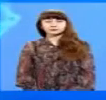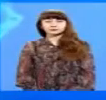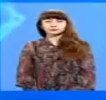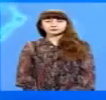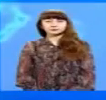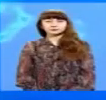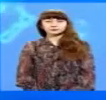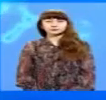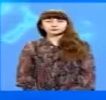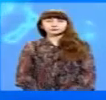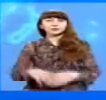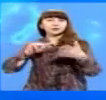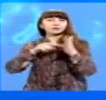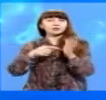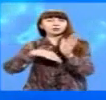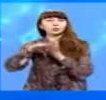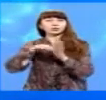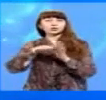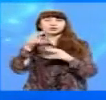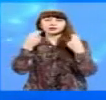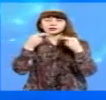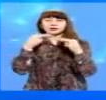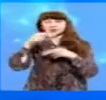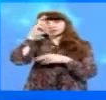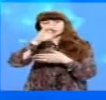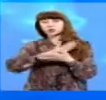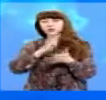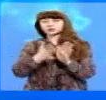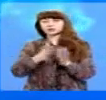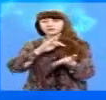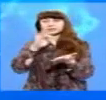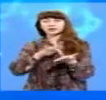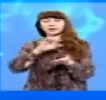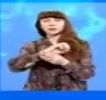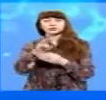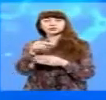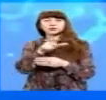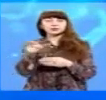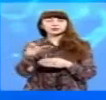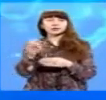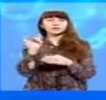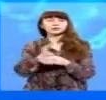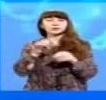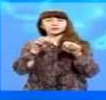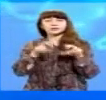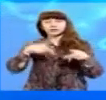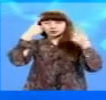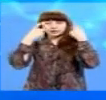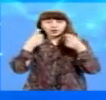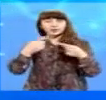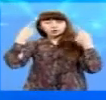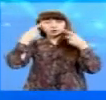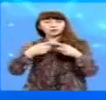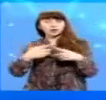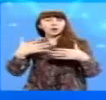Мемлекеттік қызмет сапасын жақсарту мақсатында халыққа қызмет көрсету орталықтары ақпараттық технологияларды енгізіп, құжат рәсімдеу шараларын